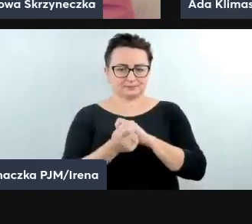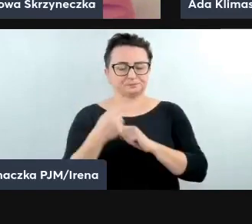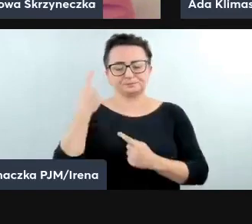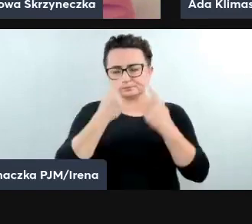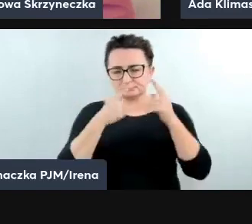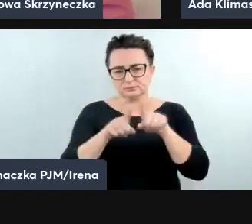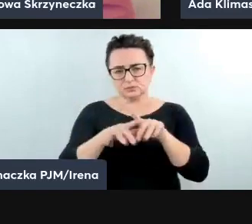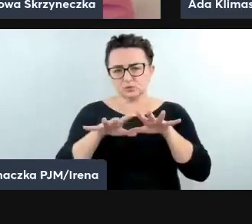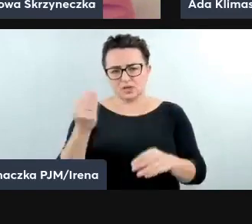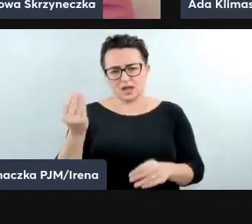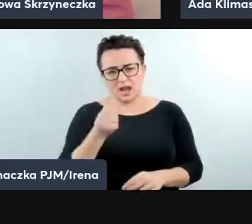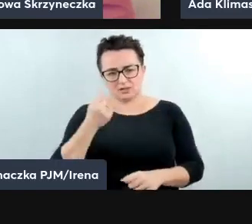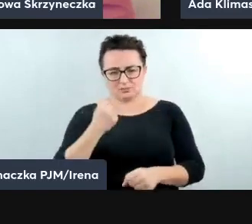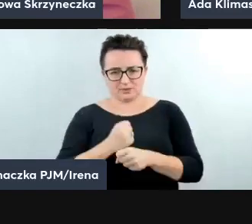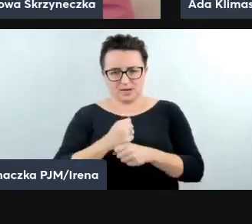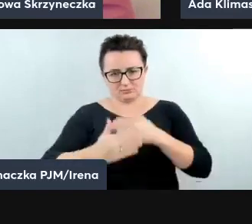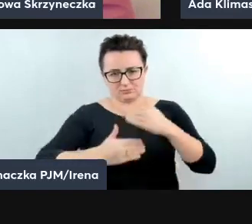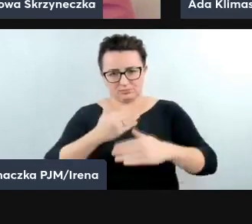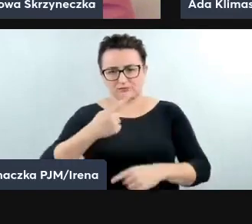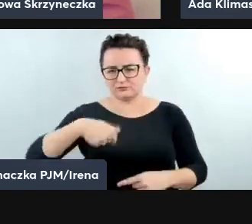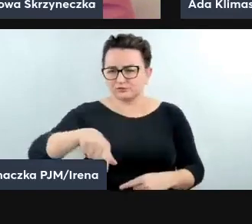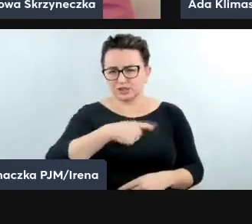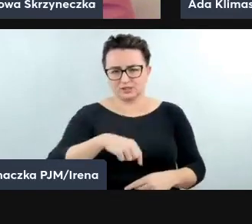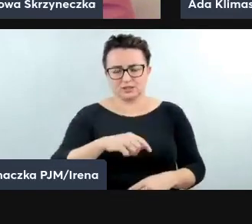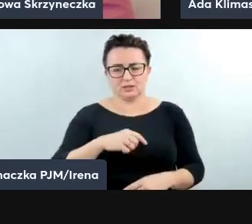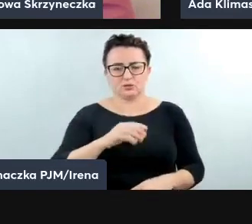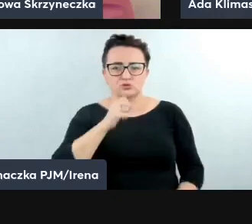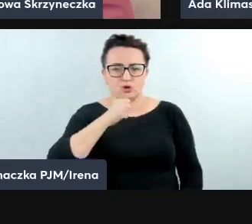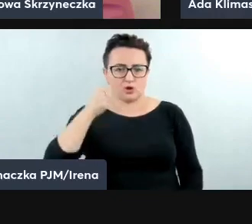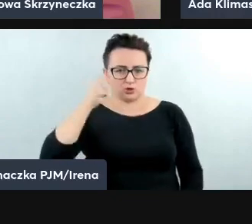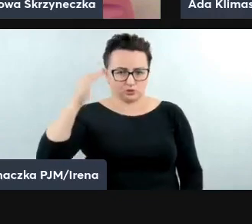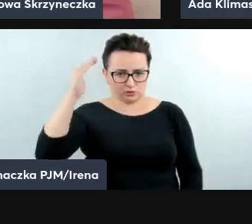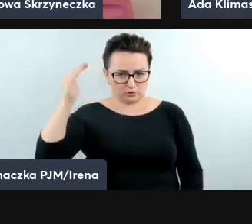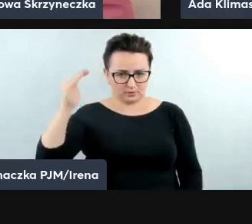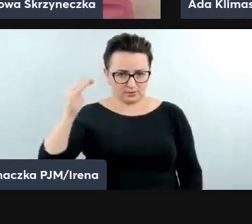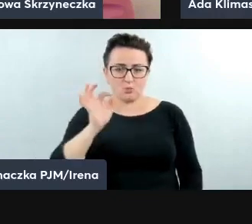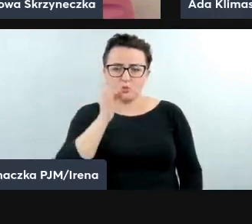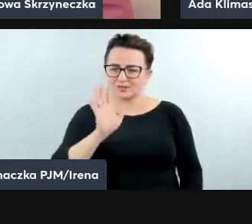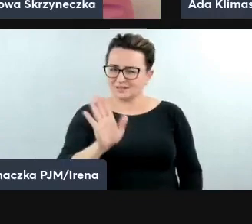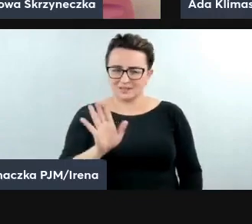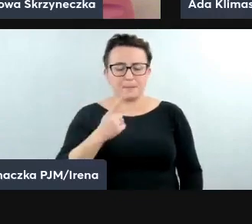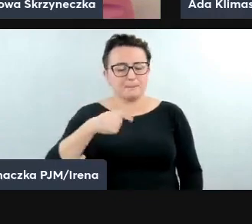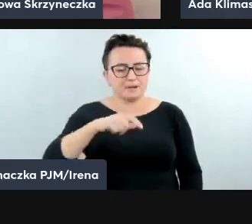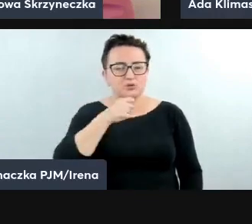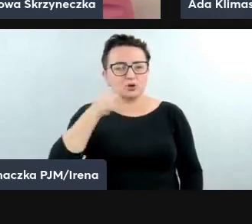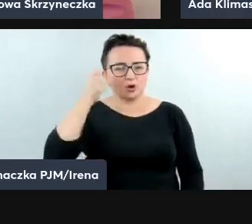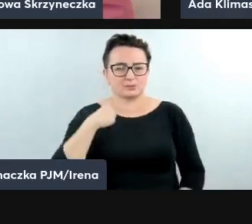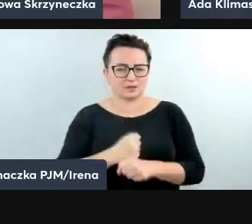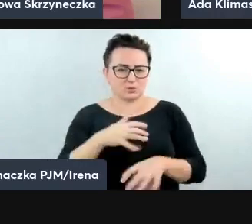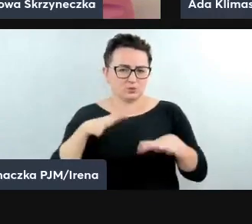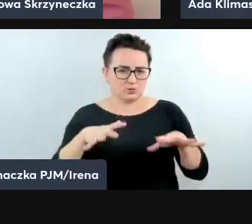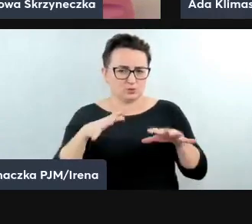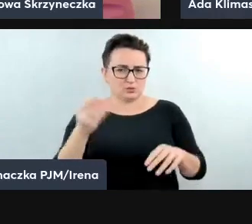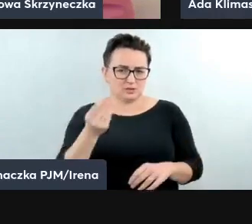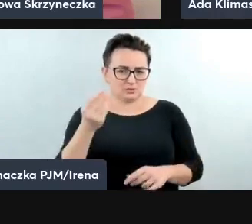nie wśród młodych osób, tylko dorośli tutaj mają najwięcej pracy do wykonania, do też właśnie jeszcze bardziej tak